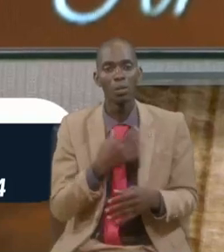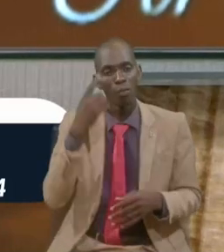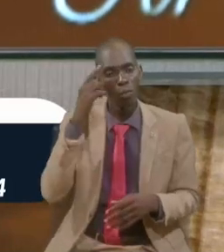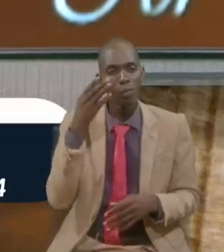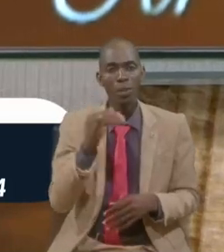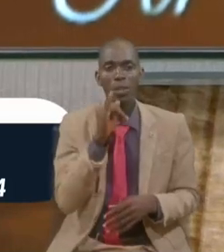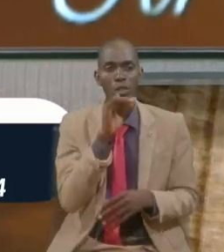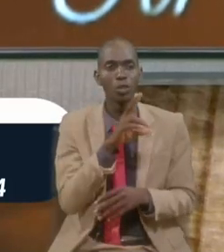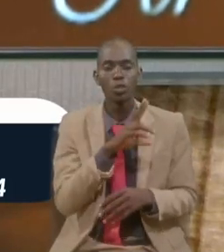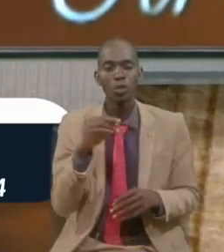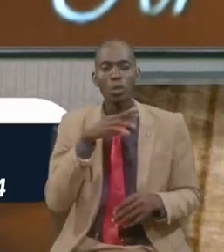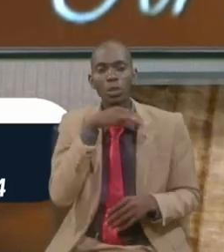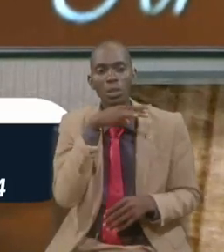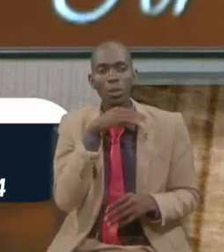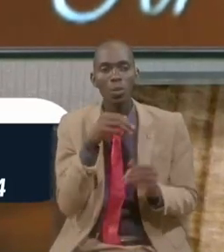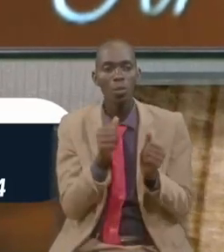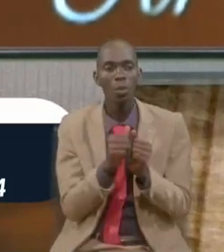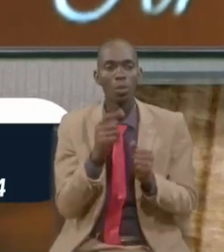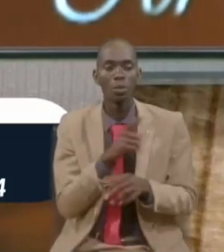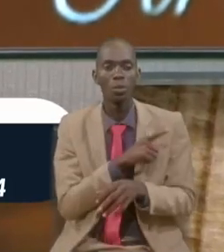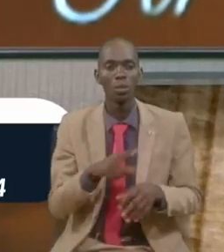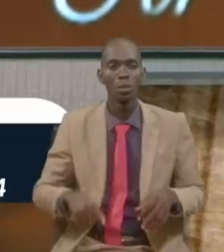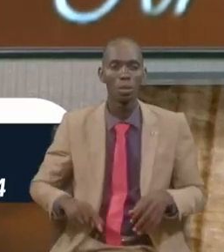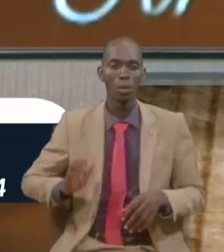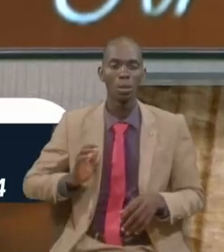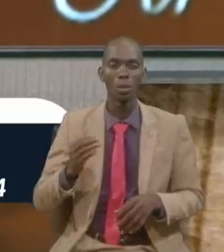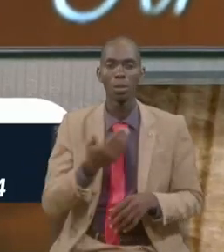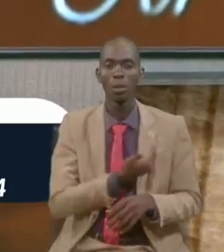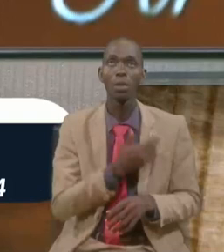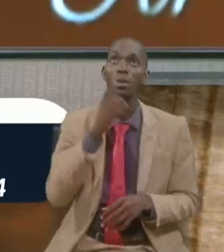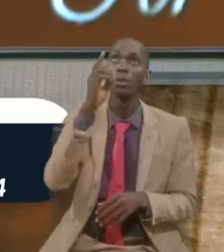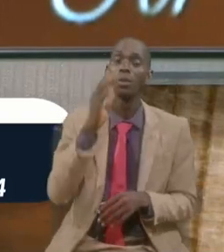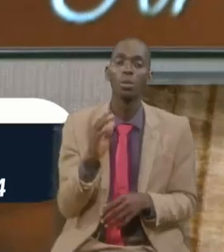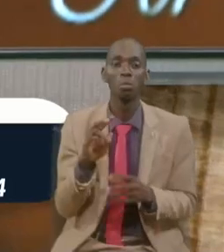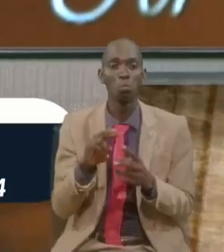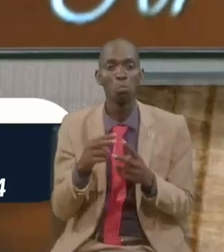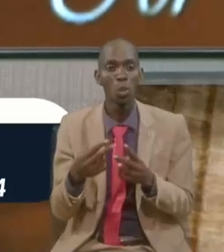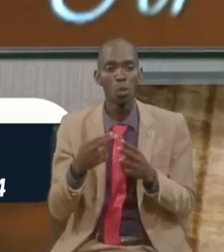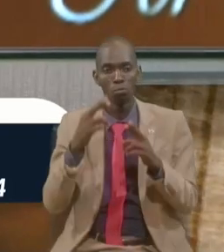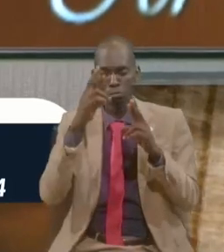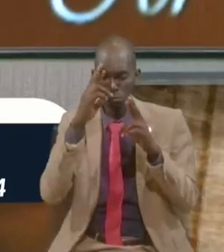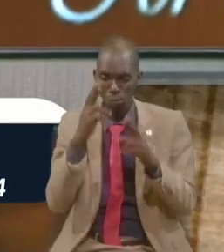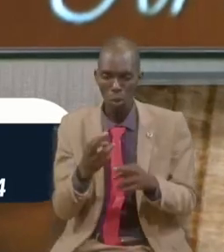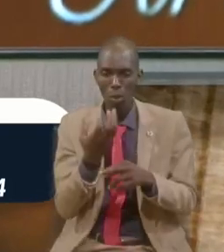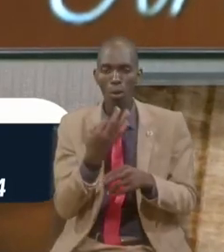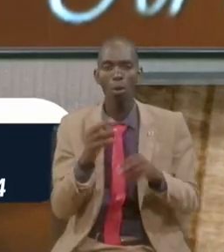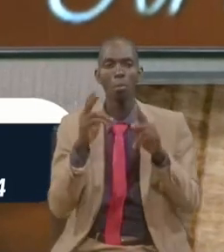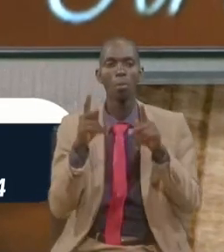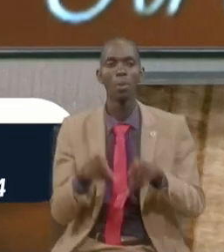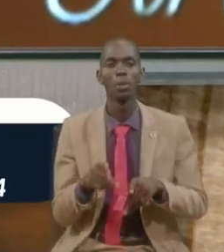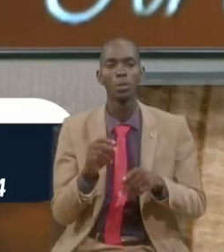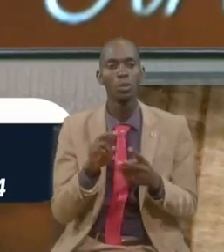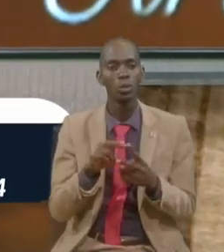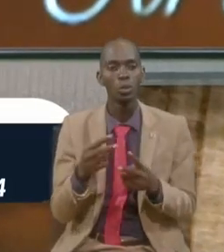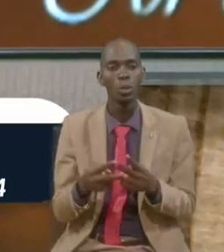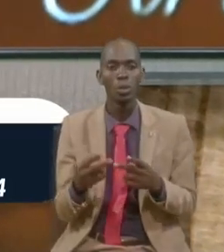actes, car il n'y a chez l'Éternel notre Dieu ni iniquité, ni égard pour l'apparence des